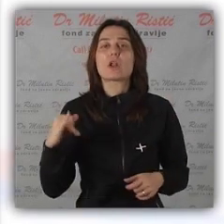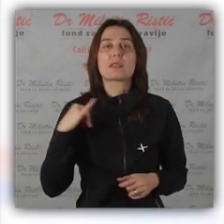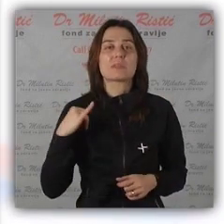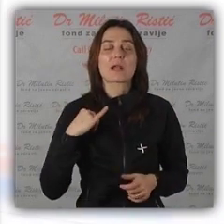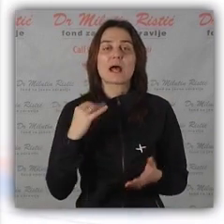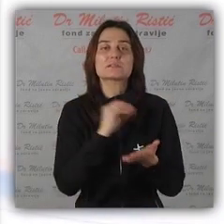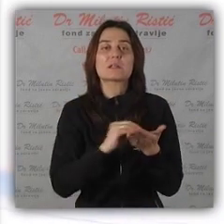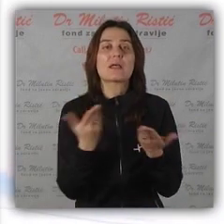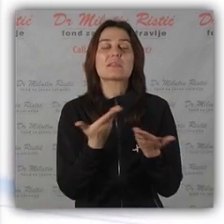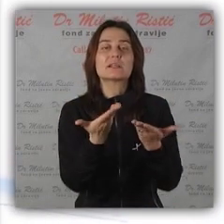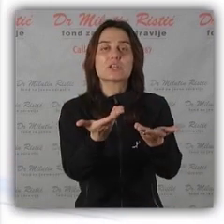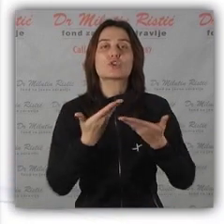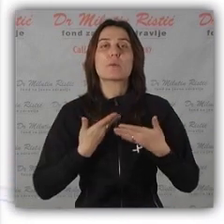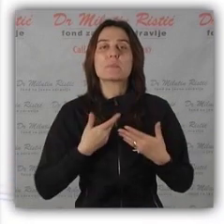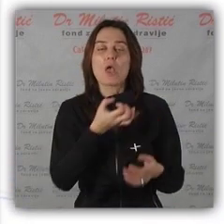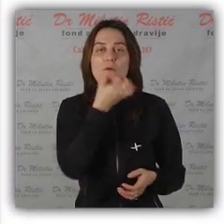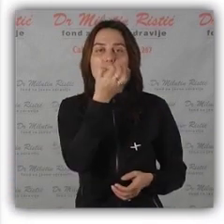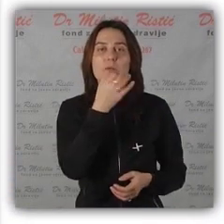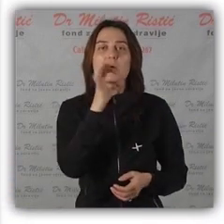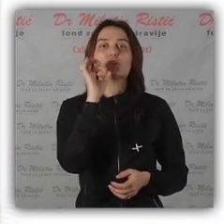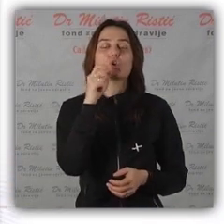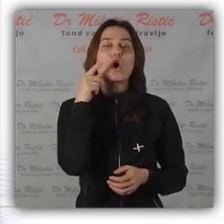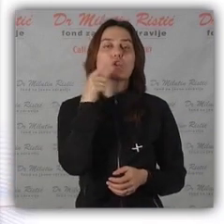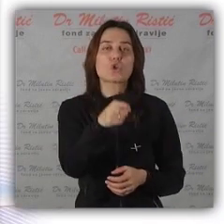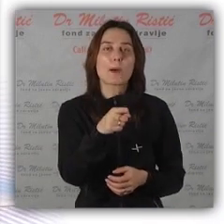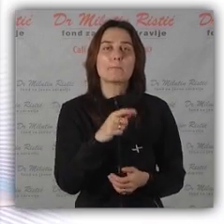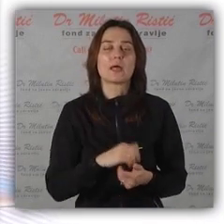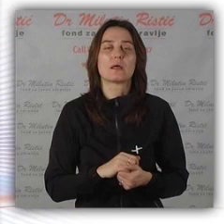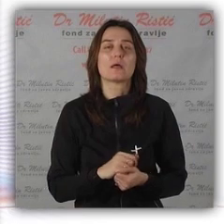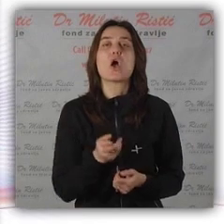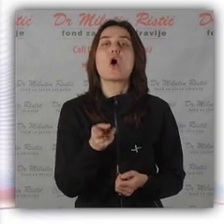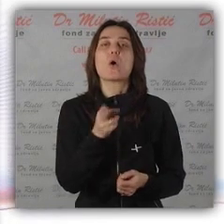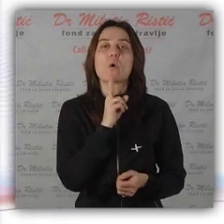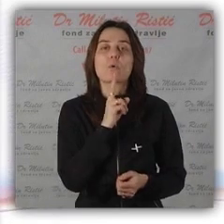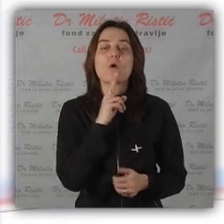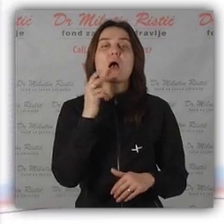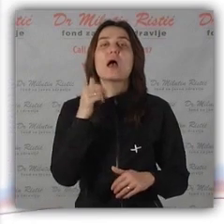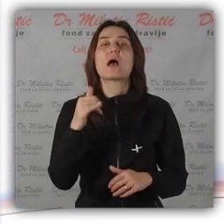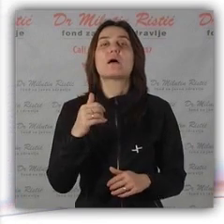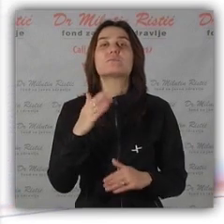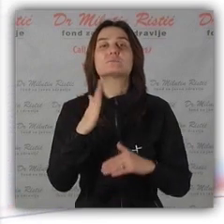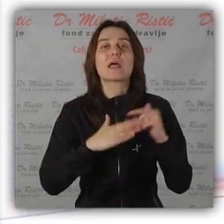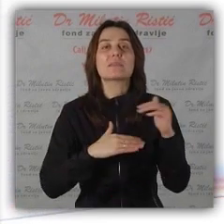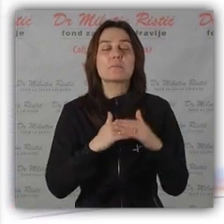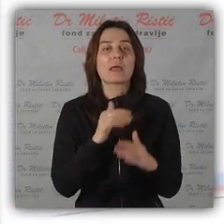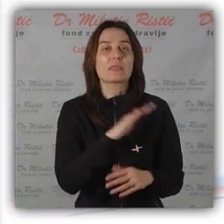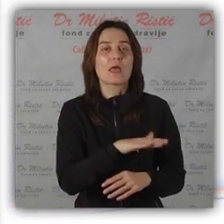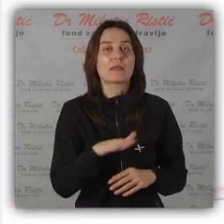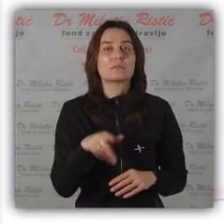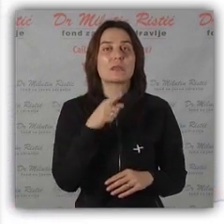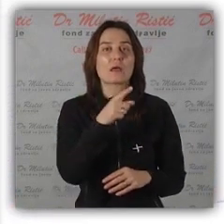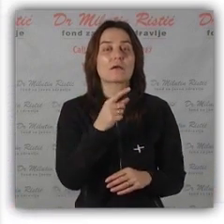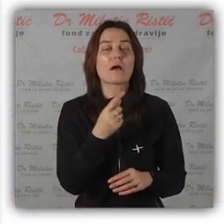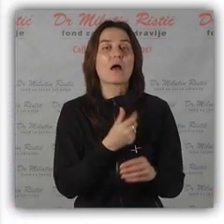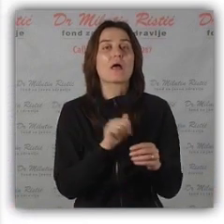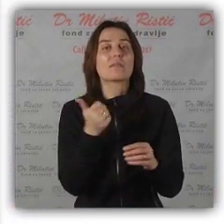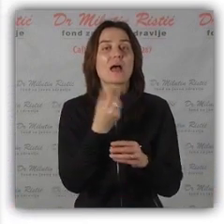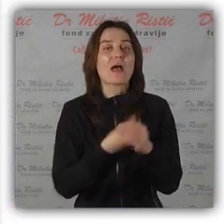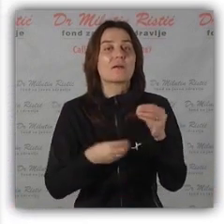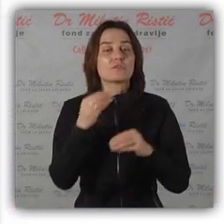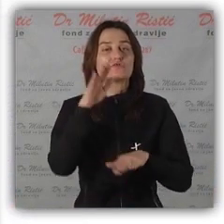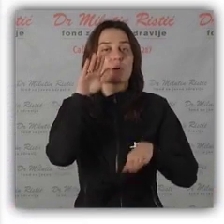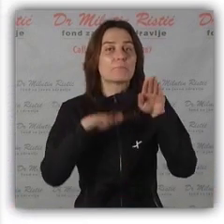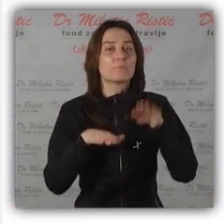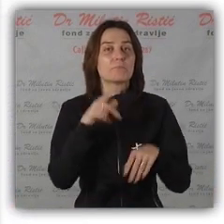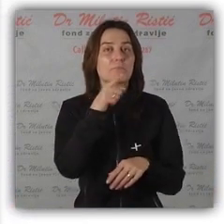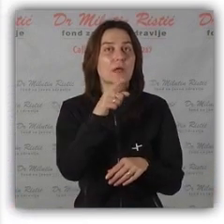profesionalnog interesovanja gde se dobijaju informacije o tome kojim zanimanjima je dete